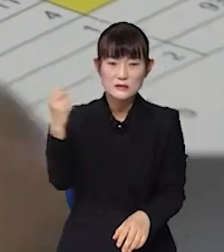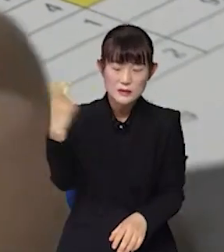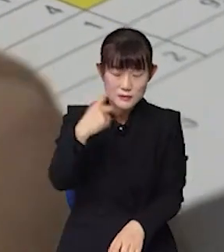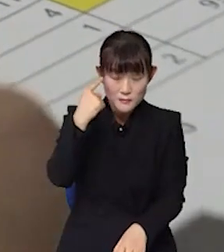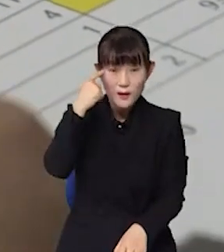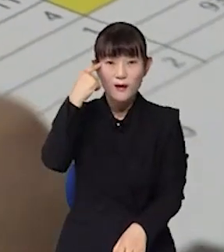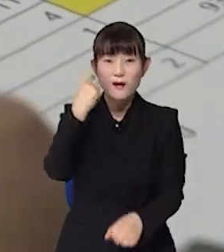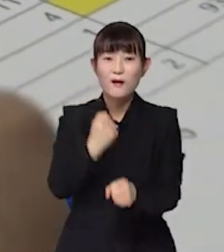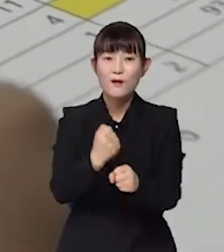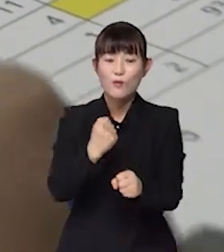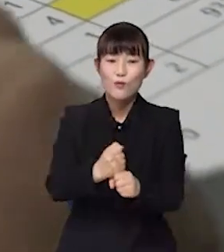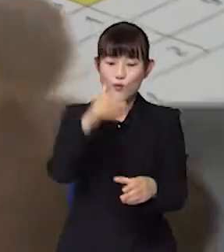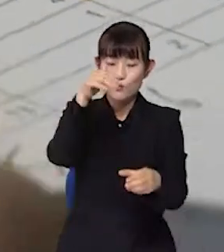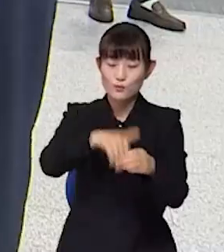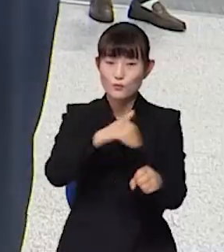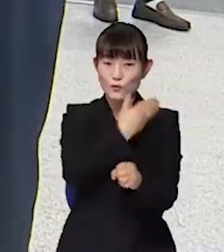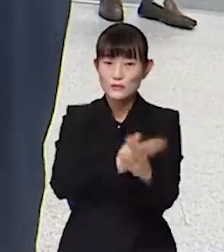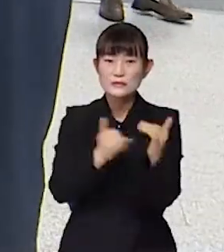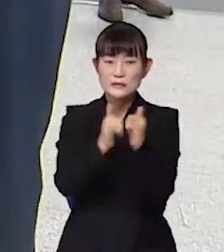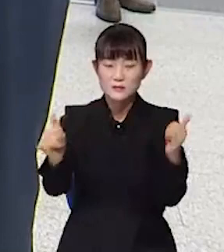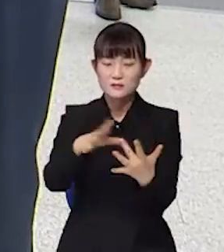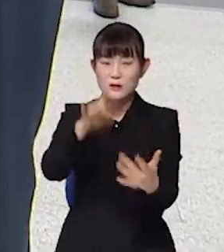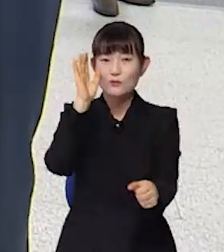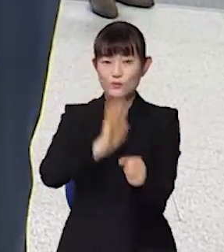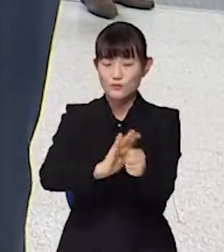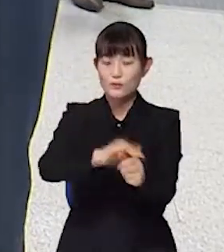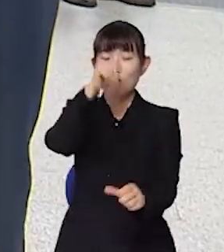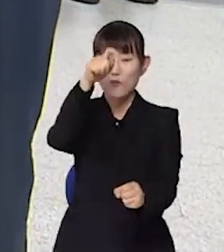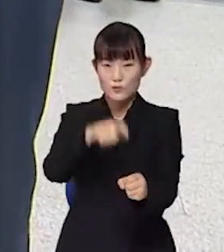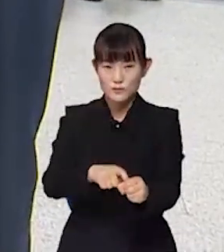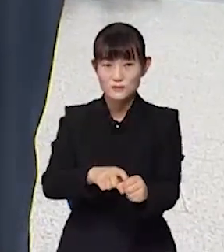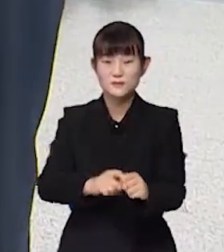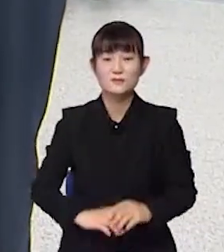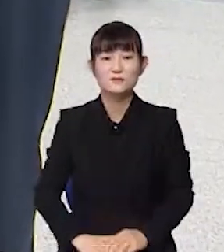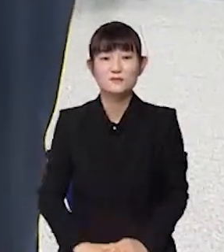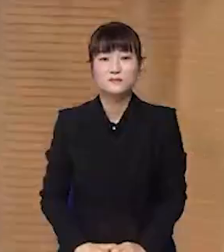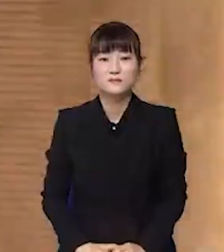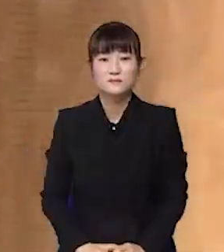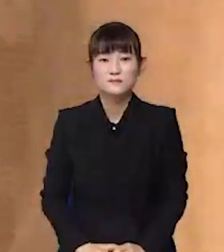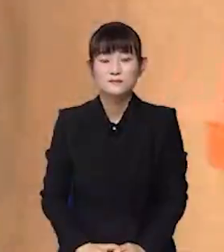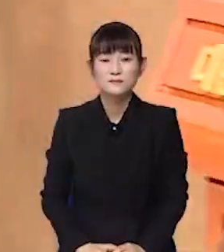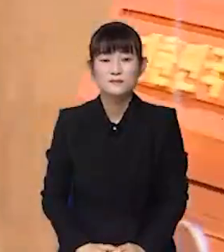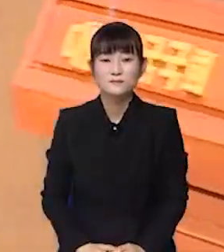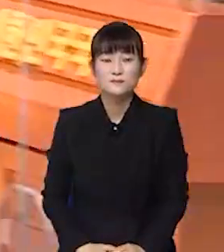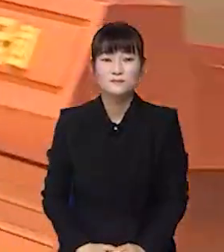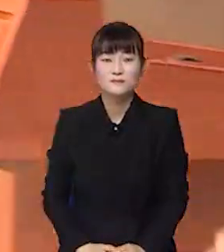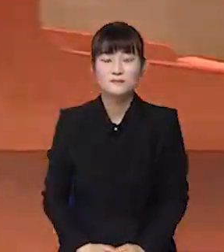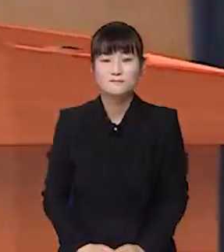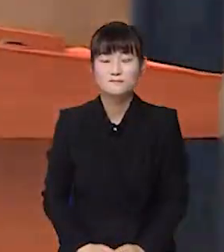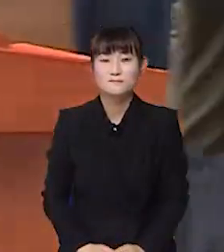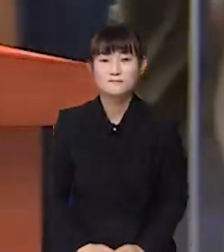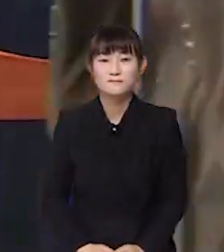한번 부각하며 유권자들의 선택을 돕는데 의미가 있다는 평가를 받고 있습니다 KBC 이영진입니다